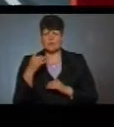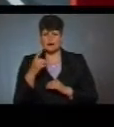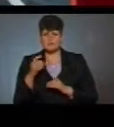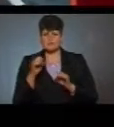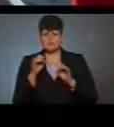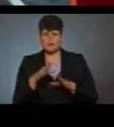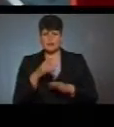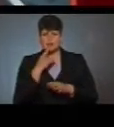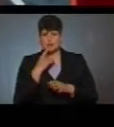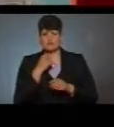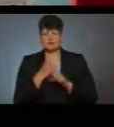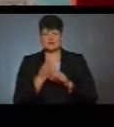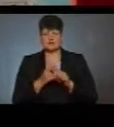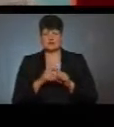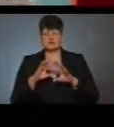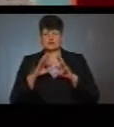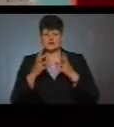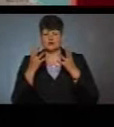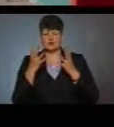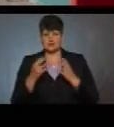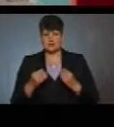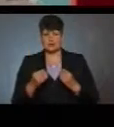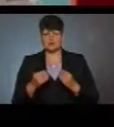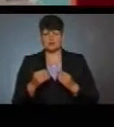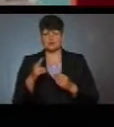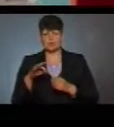до Всесвітнього дня донора. Якщо ти здорова людина,